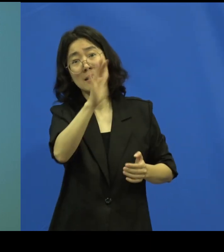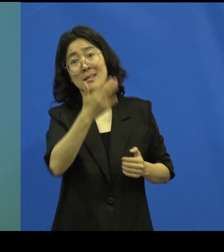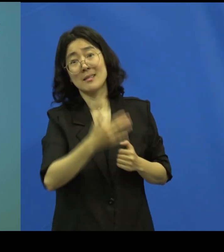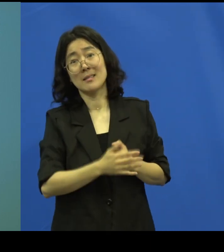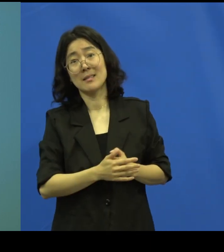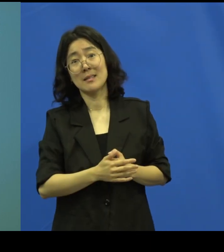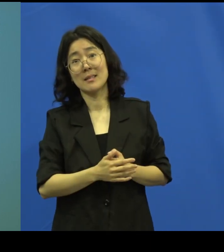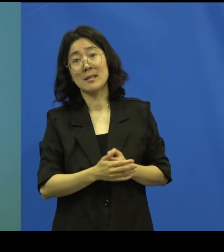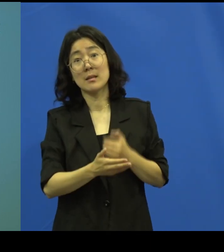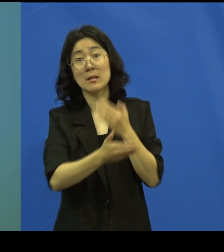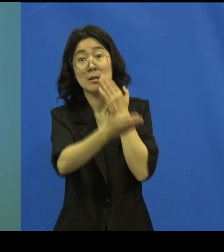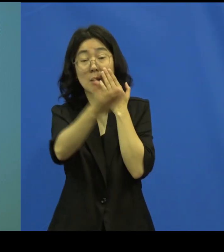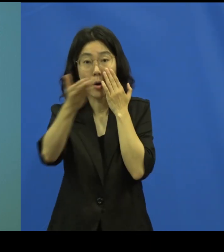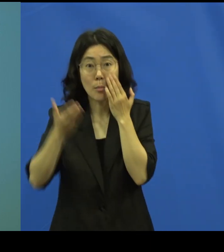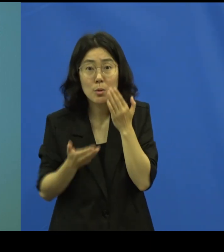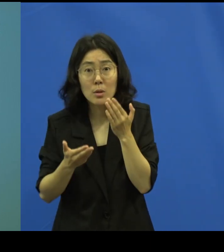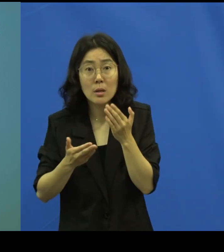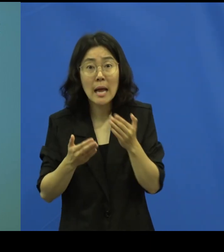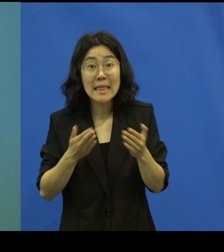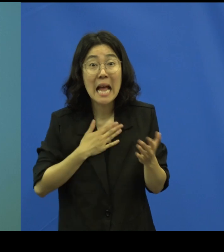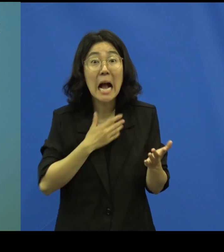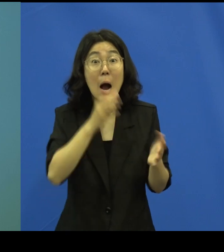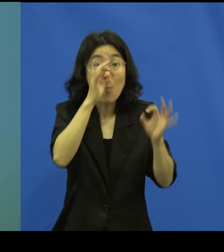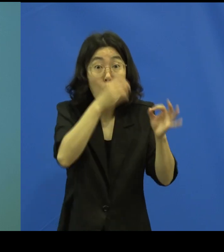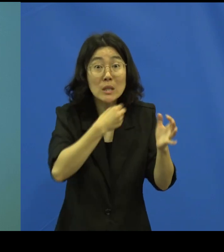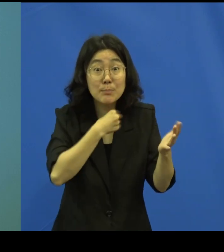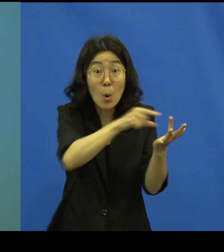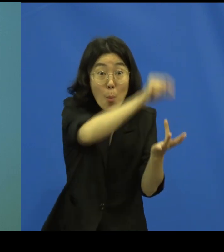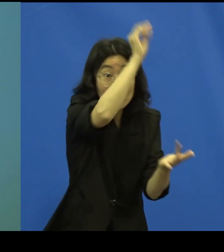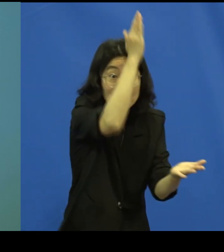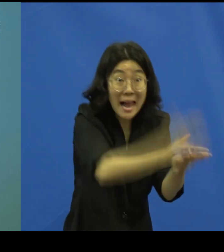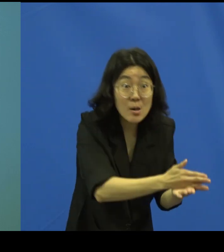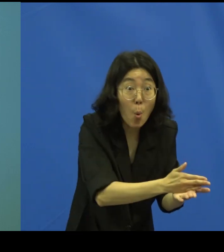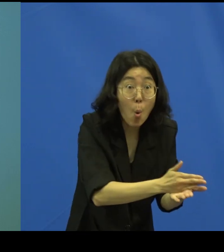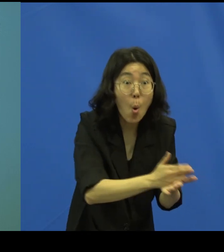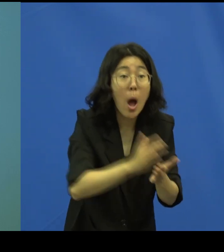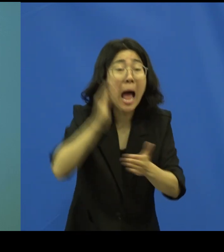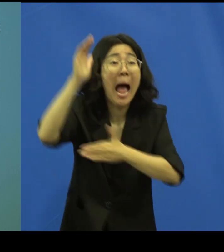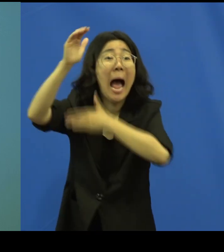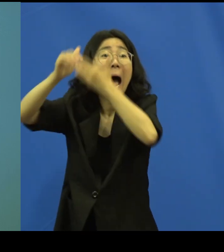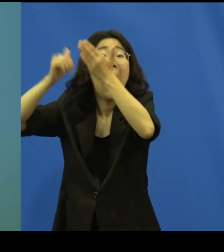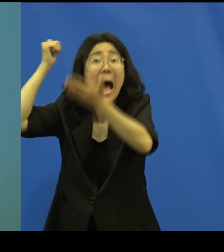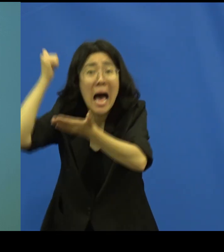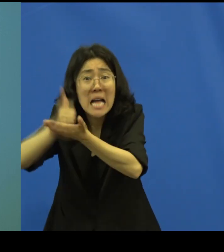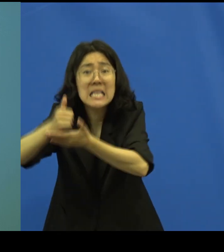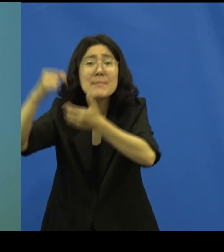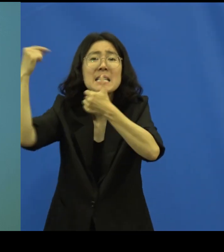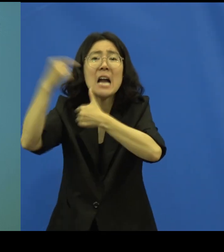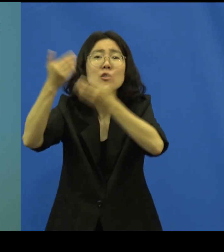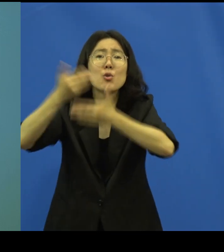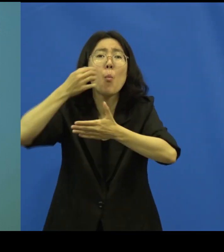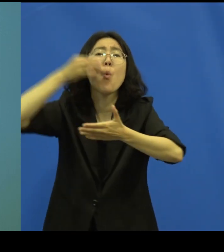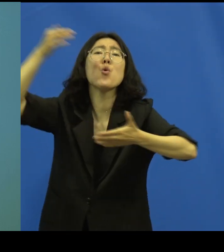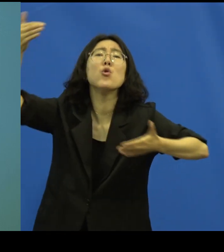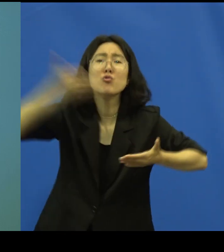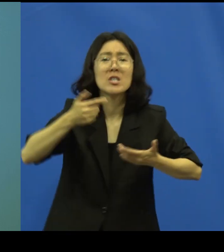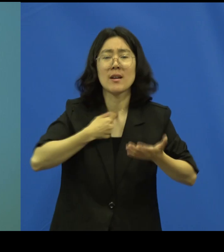여러분, 하나님이 보여주시는 걸 보아야 합니다. 하나님이 우리에게 보여주시고자 하는 게 어디에 있습니까? 성경에 있습니다.